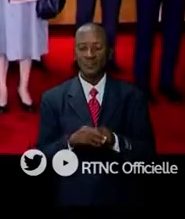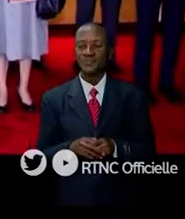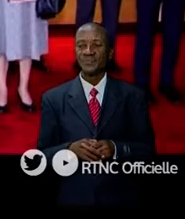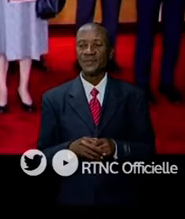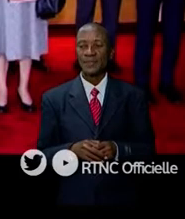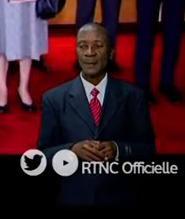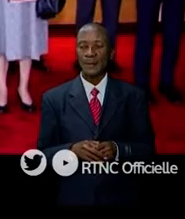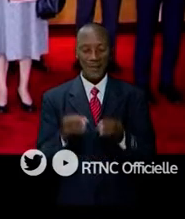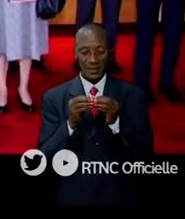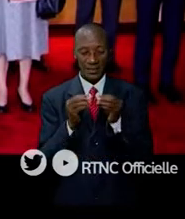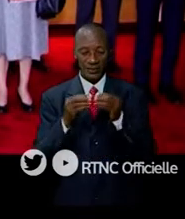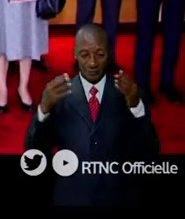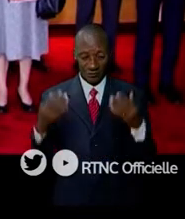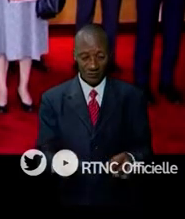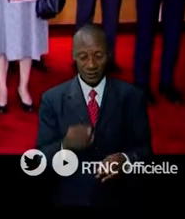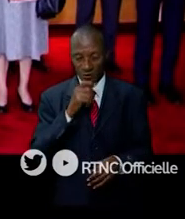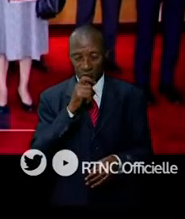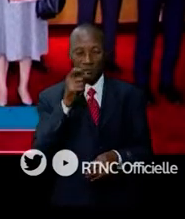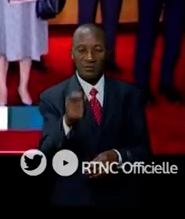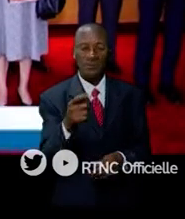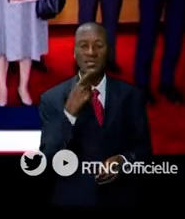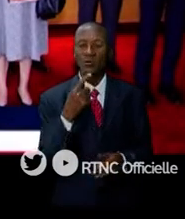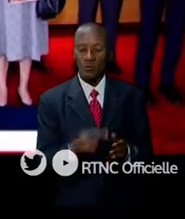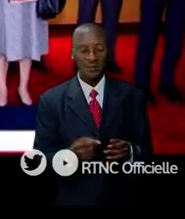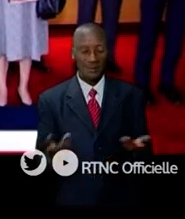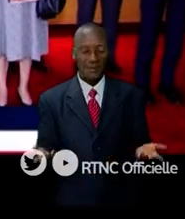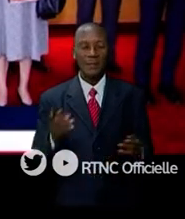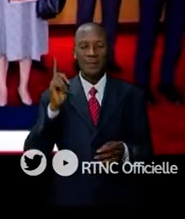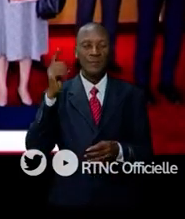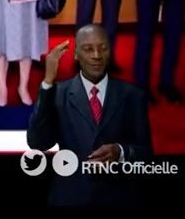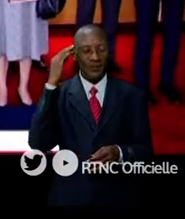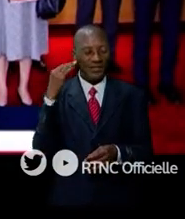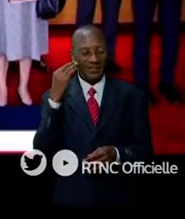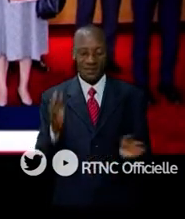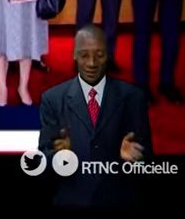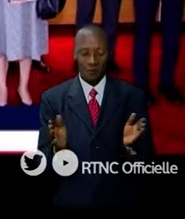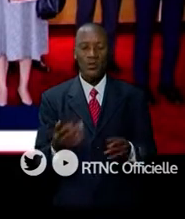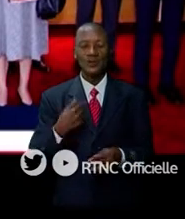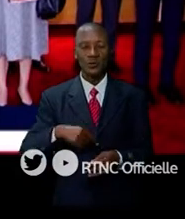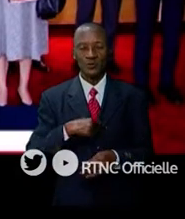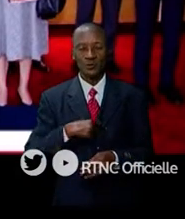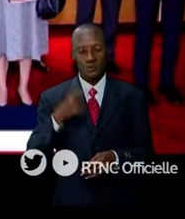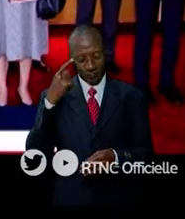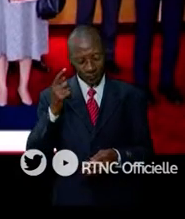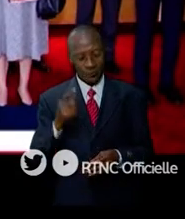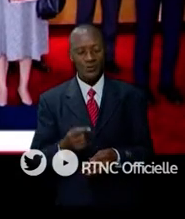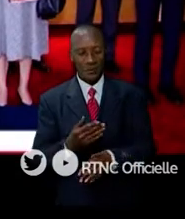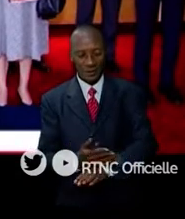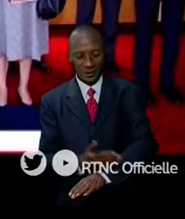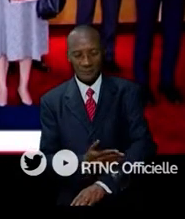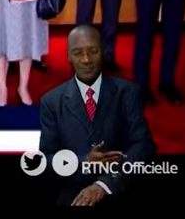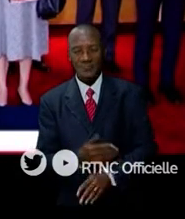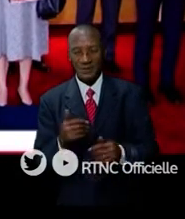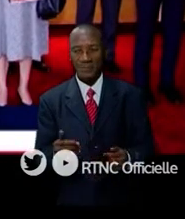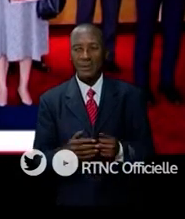encouragés pour qu'on puisse continuer de l'avant. Il nous a même félicité pour dire que bon, c'est quand même une première pour que les gens